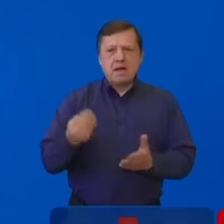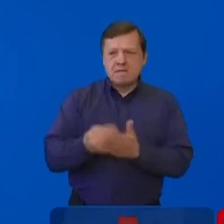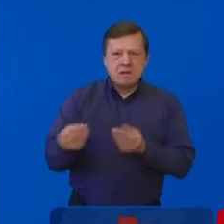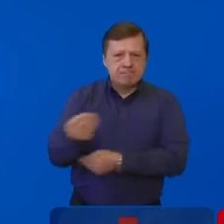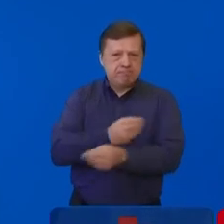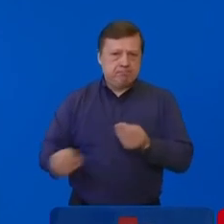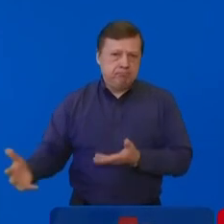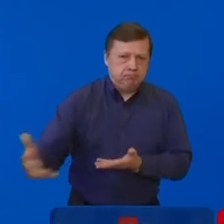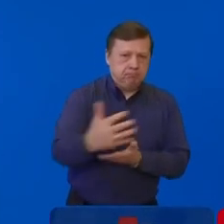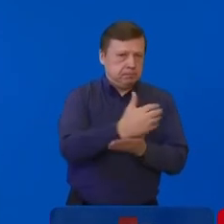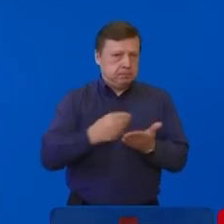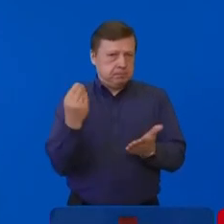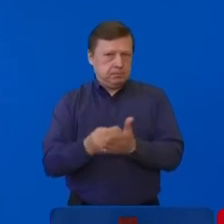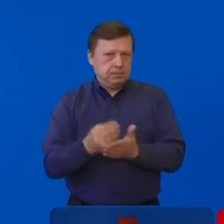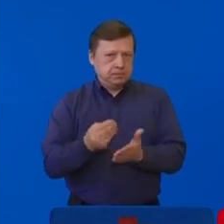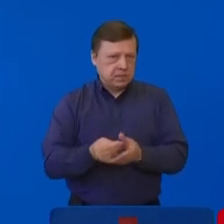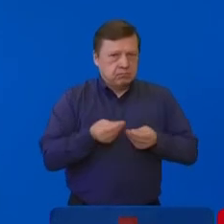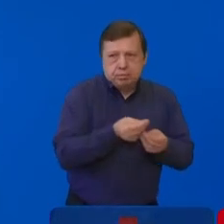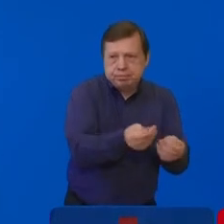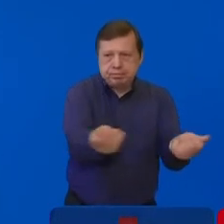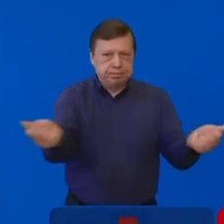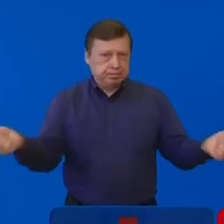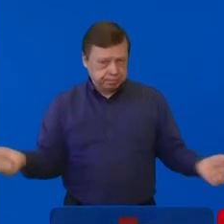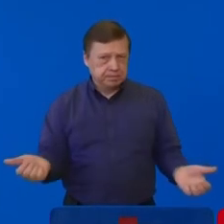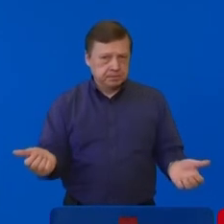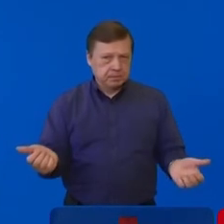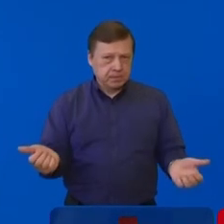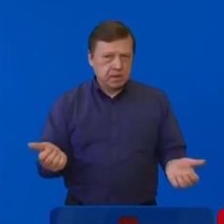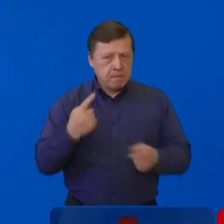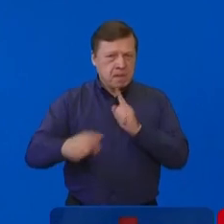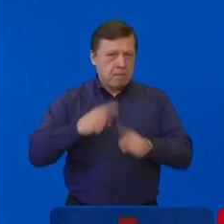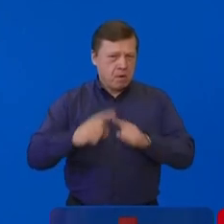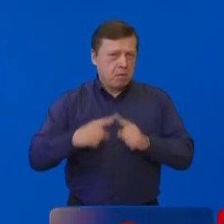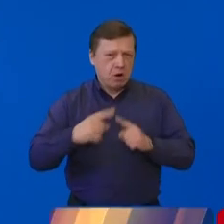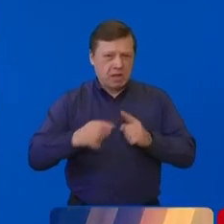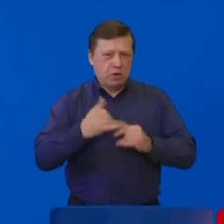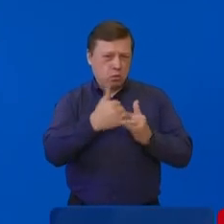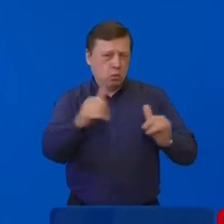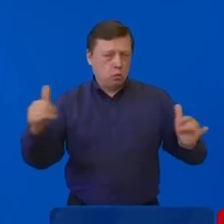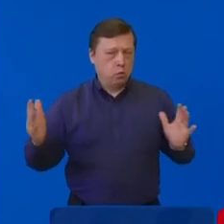finansowy mógł sfinansować dużą politykę